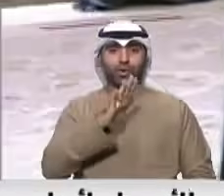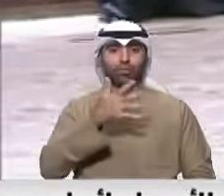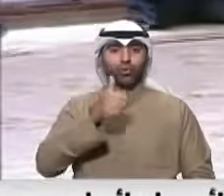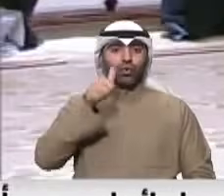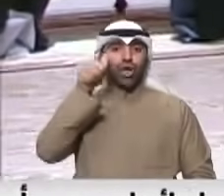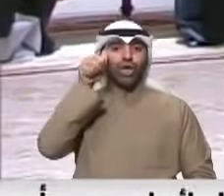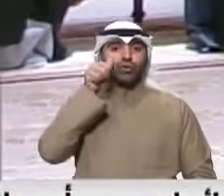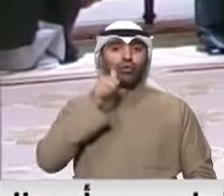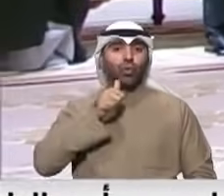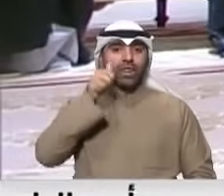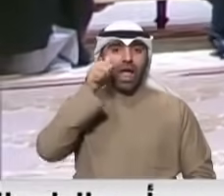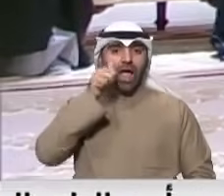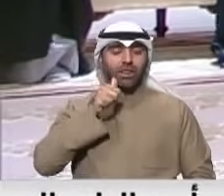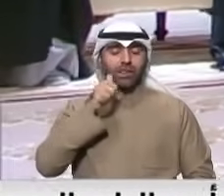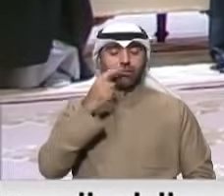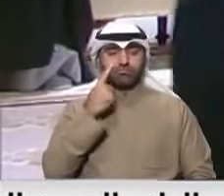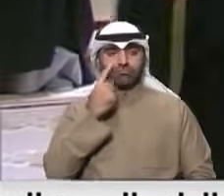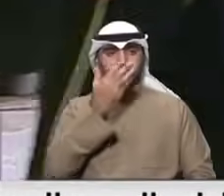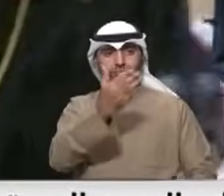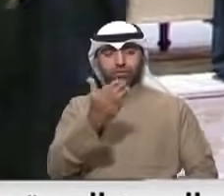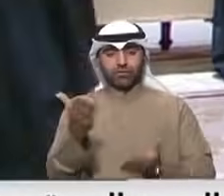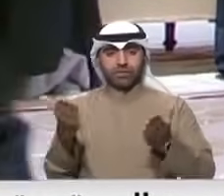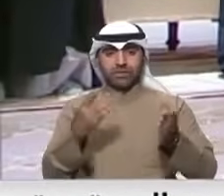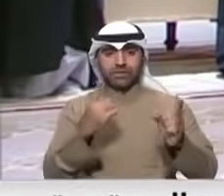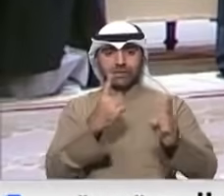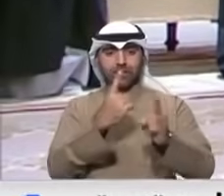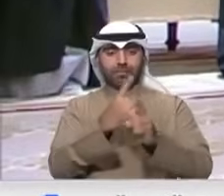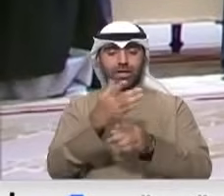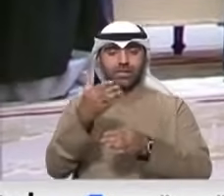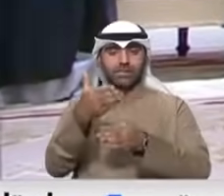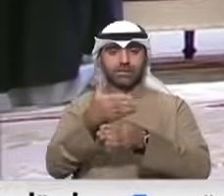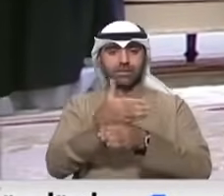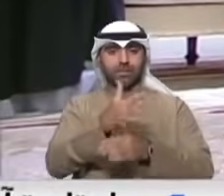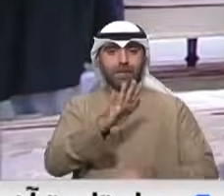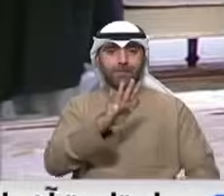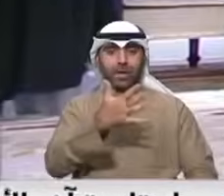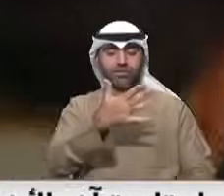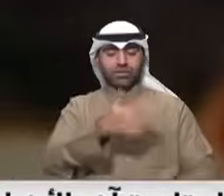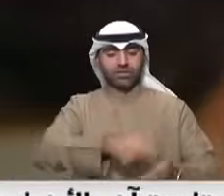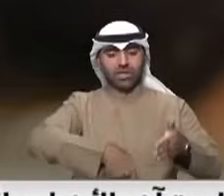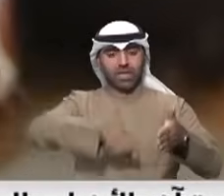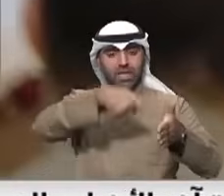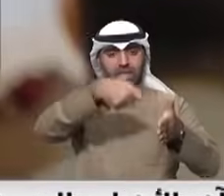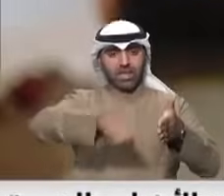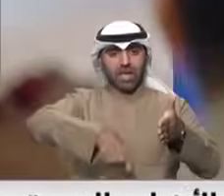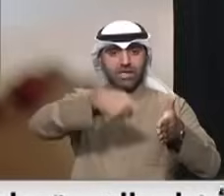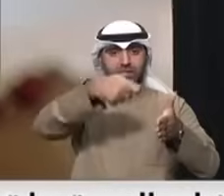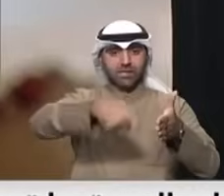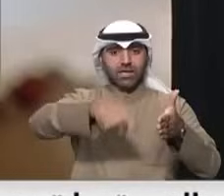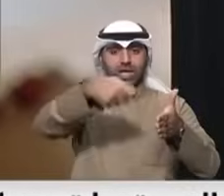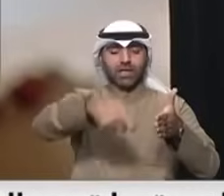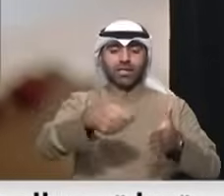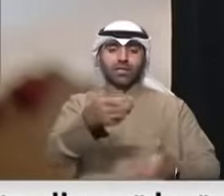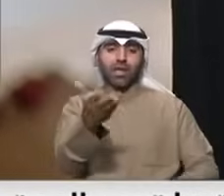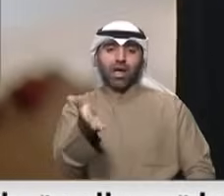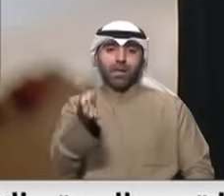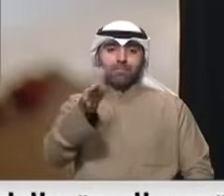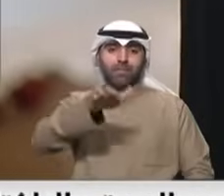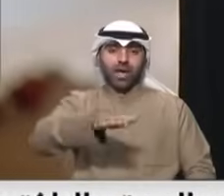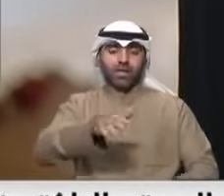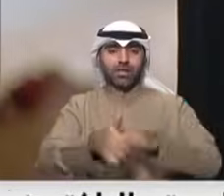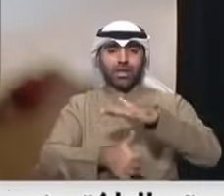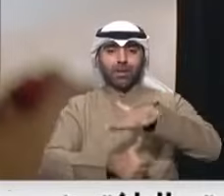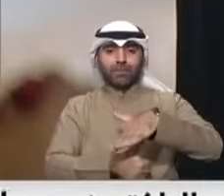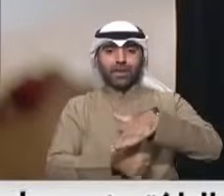لسعادته حيث قام بتقديم واجب العزاء في وفاه فقيد الوطن المغفور له باذن الله تعالى حضره صاحب